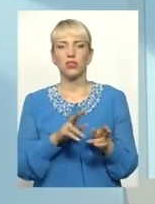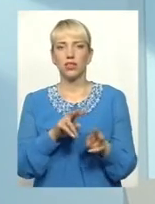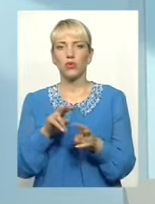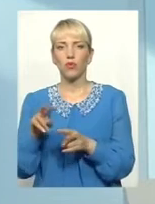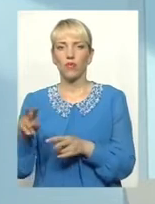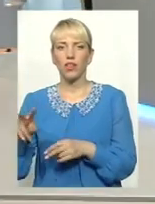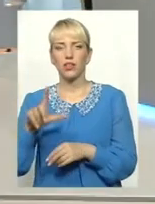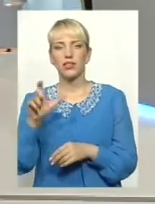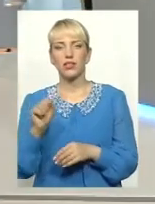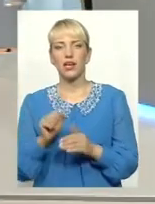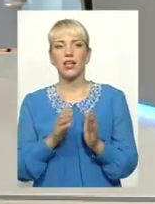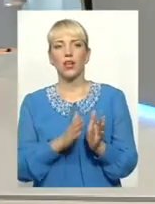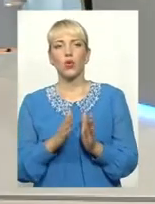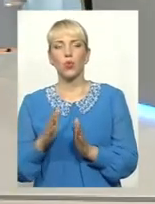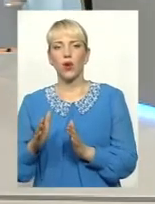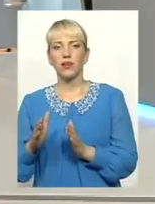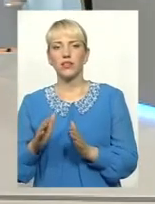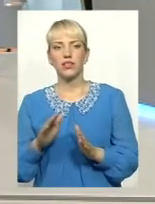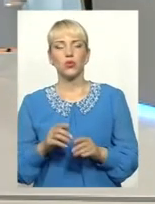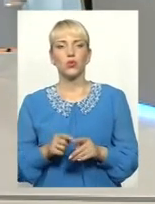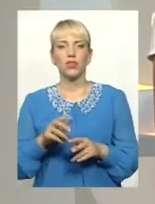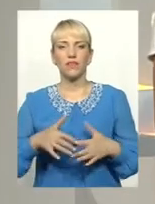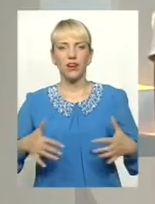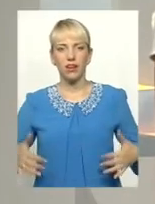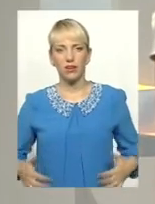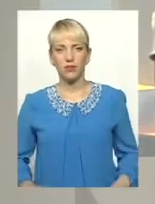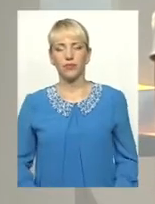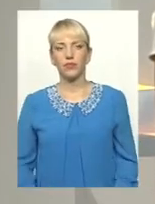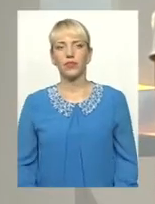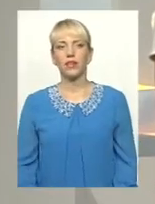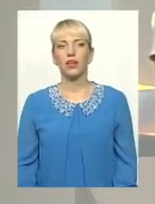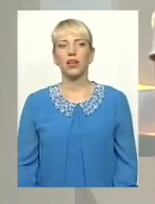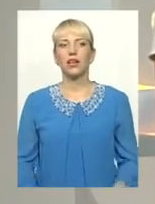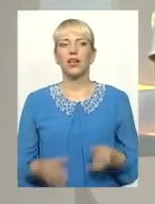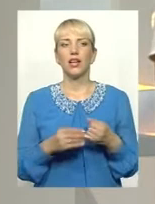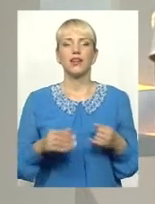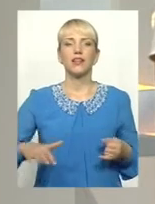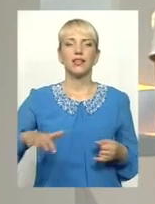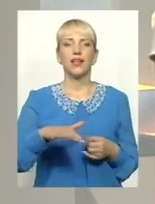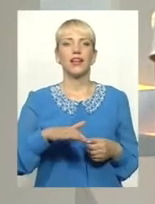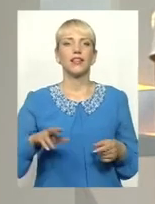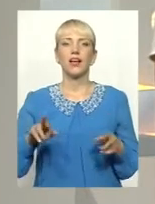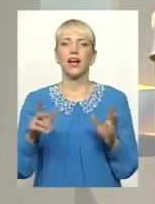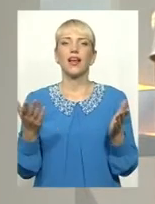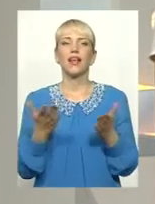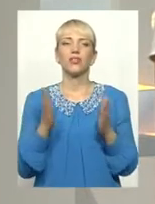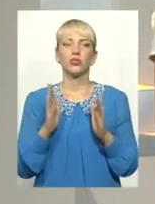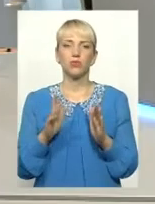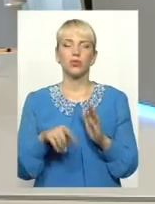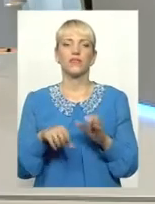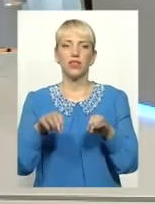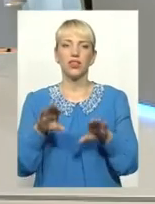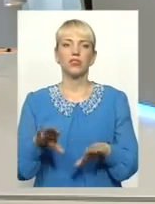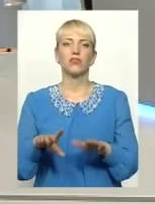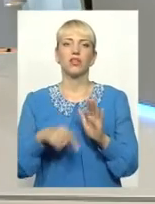тварин в місті Хмельницькому. Угу. Скажіть, будь ласка, а з приводу ділянки якось буде вирішувати питання чи ні? Звичайно,